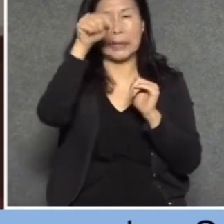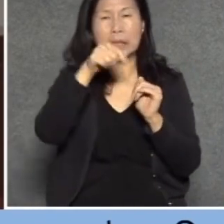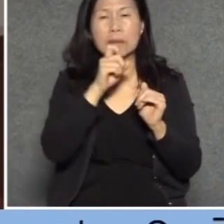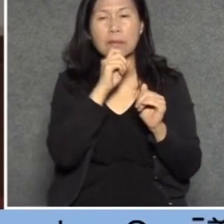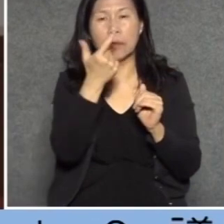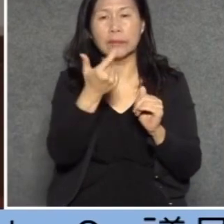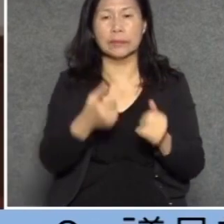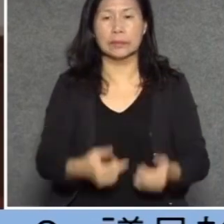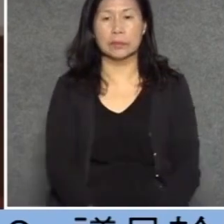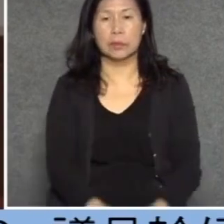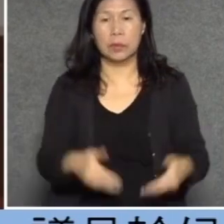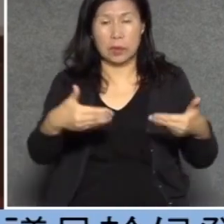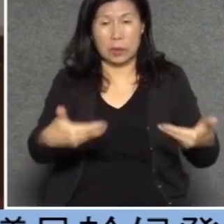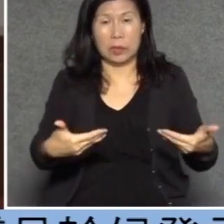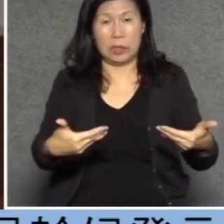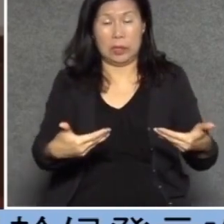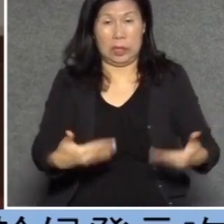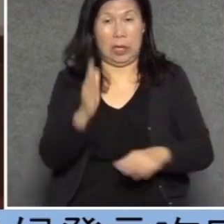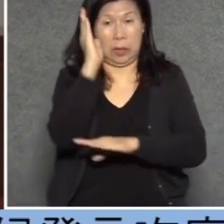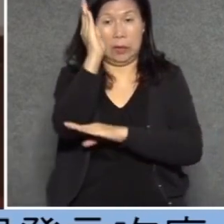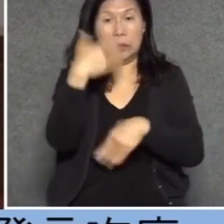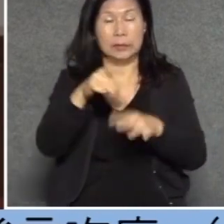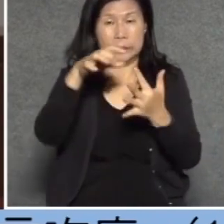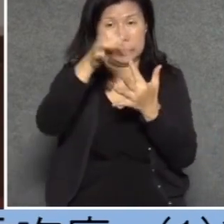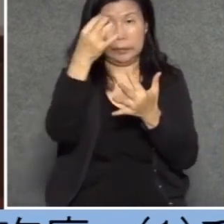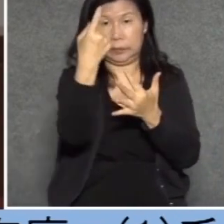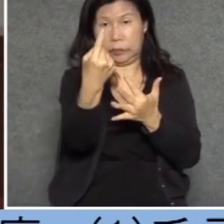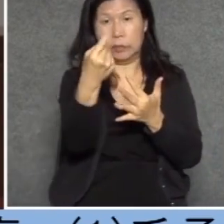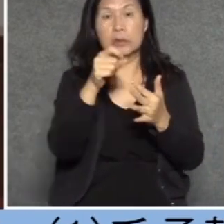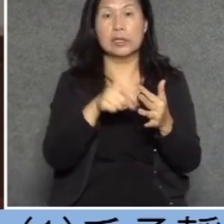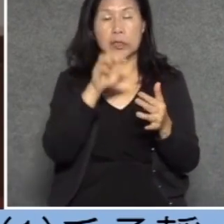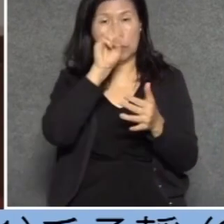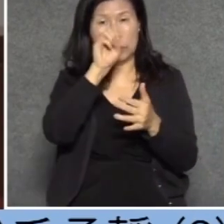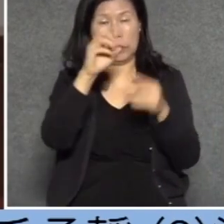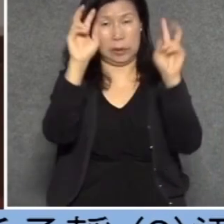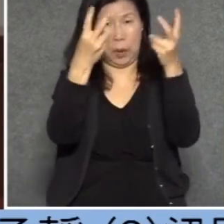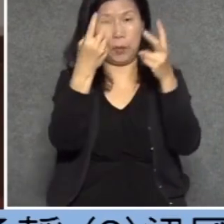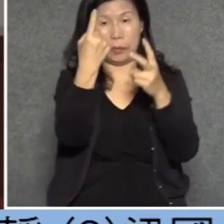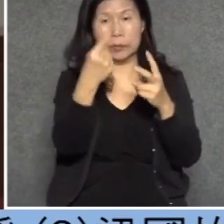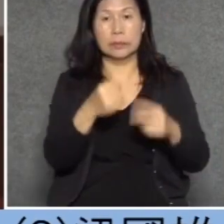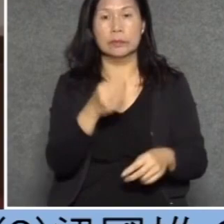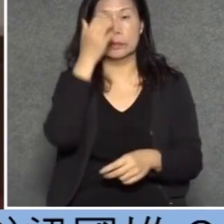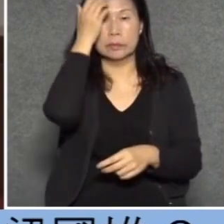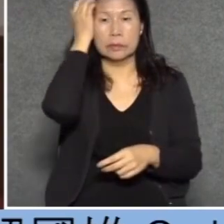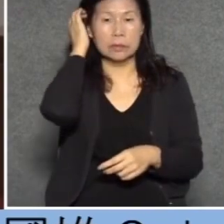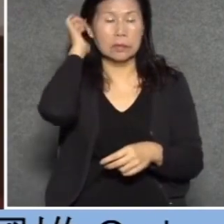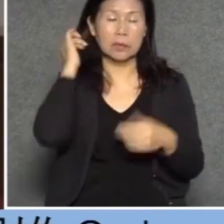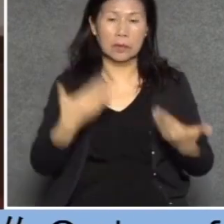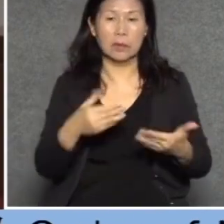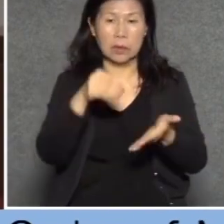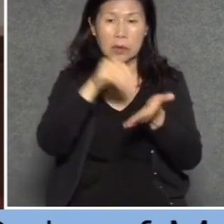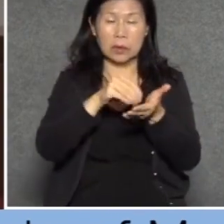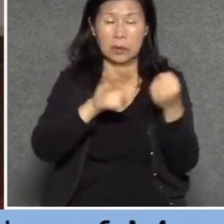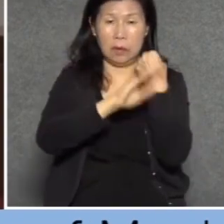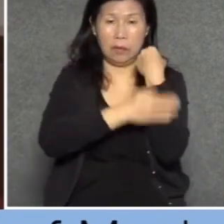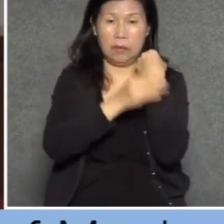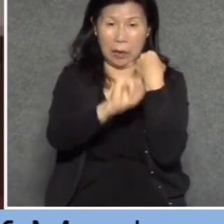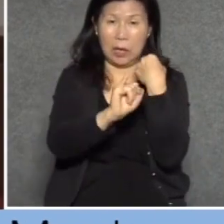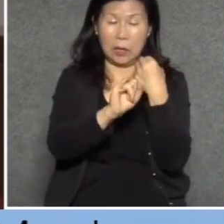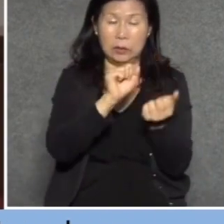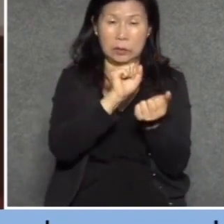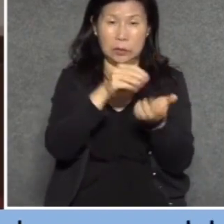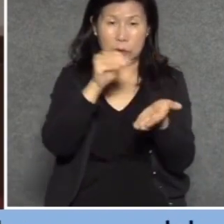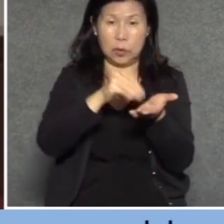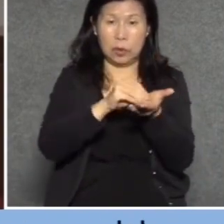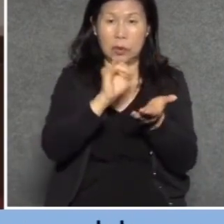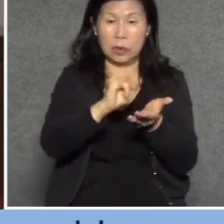今日我呢一節發言，我只係攞一樣嘢出嚟講嘅啫，主席，就係話嗰個定罪率咁鬼高，